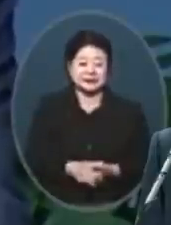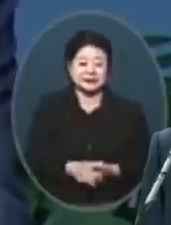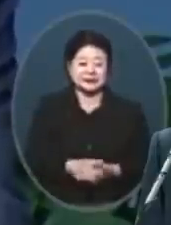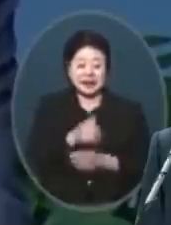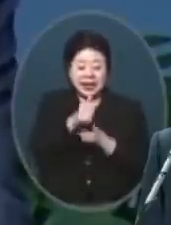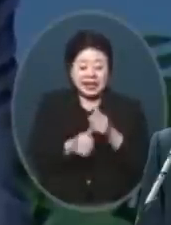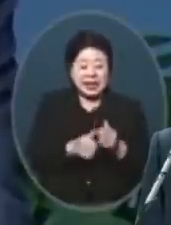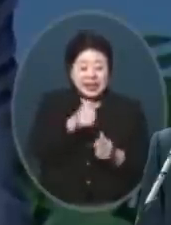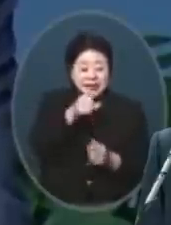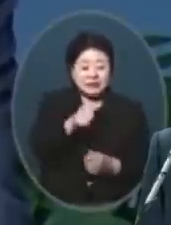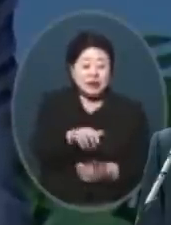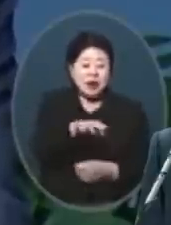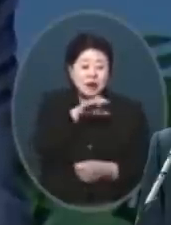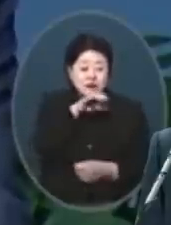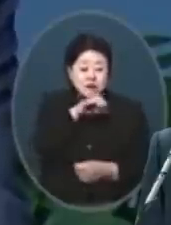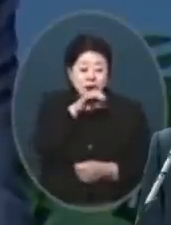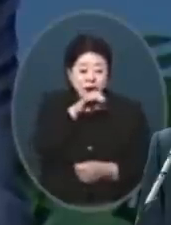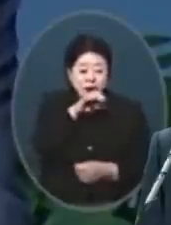하나님을 원망하거나